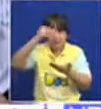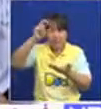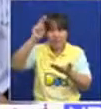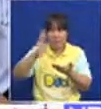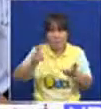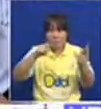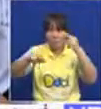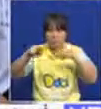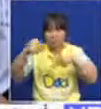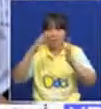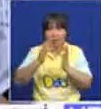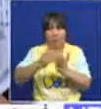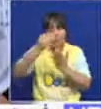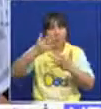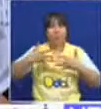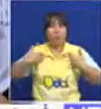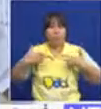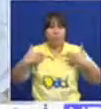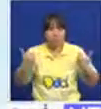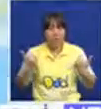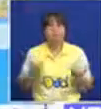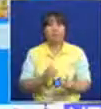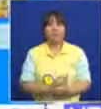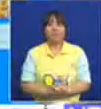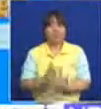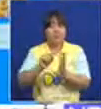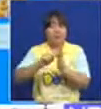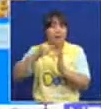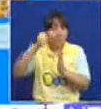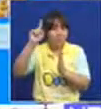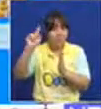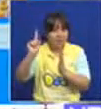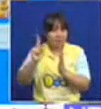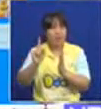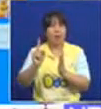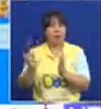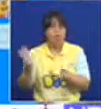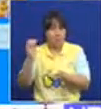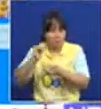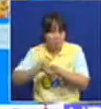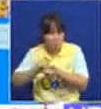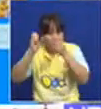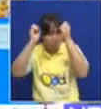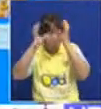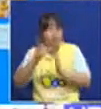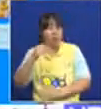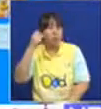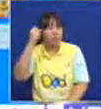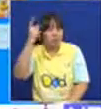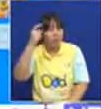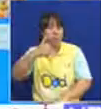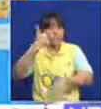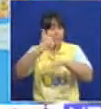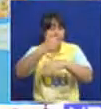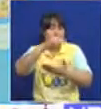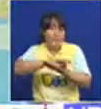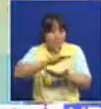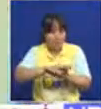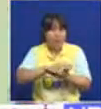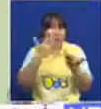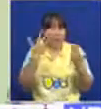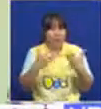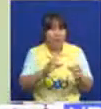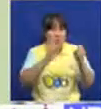ำให้นักเรียนมีความสุขในการเรียนซึ่งจะเริ่มจากการทำความเข้าใจร่วมกับครูผู้สอนและผู้บริหารโรงเรียนจากนั้นจะน